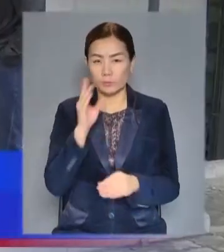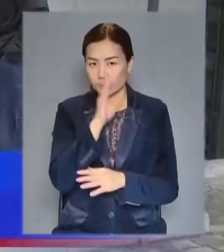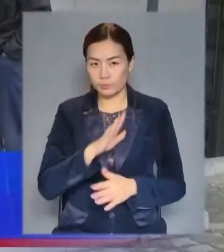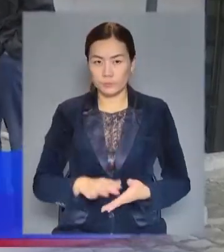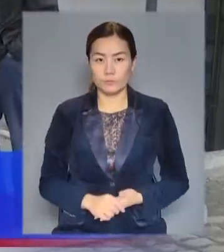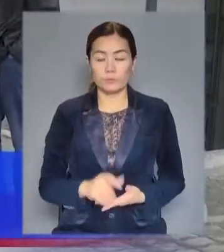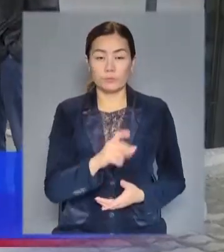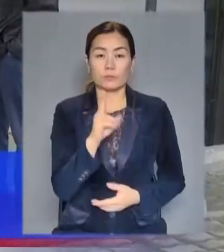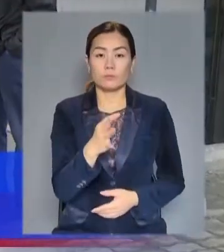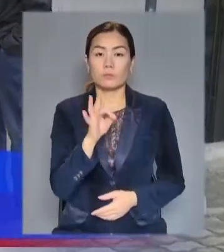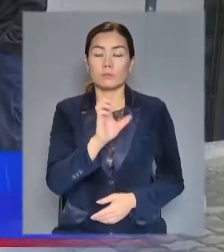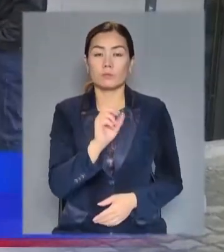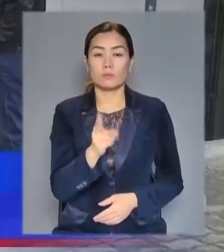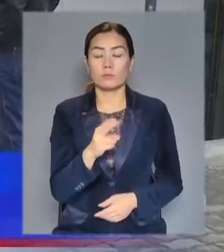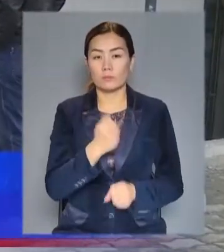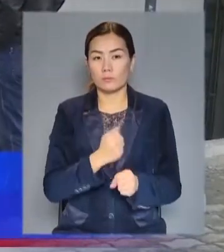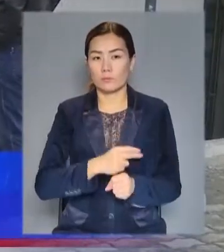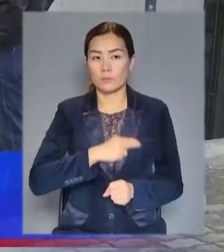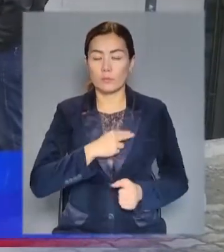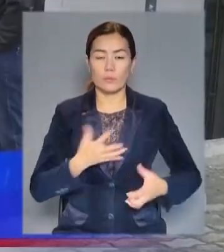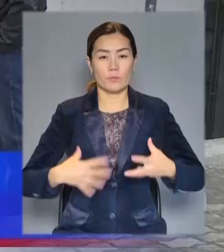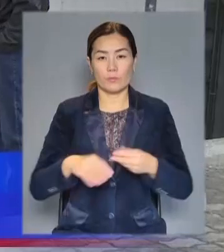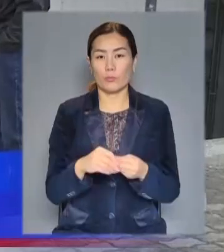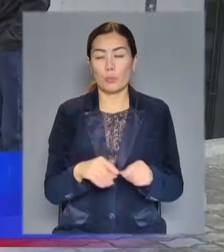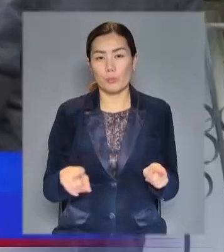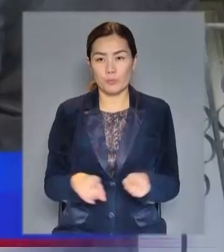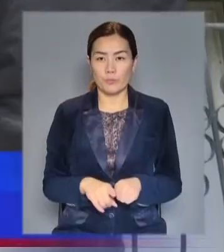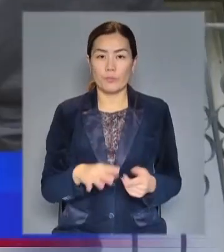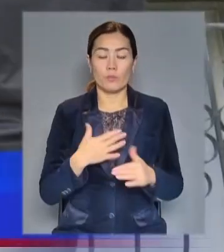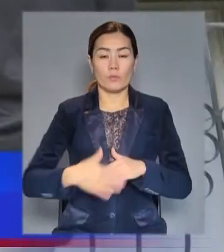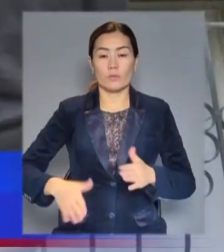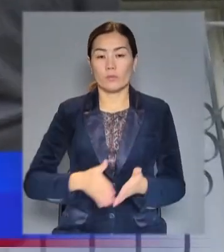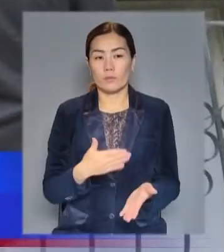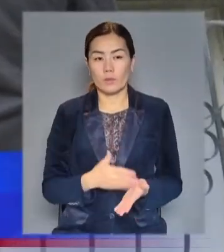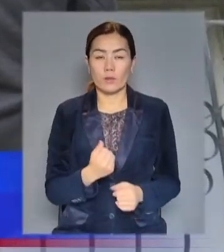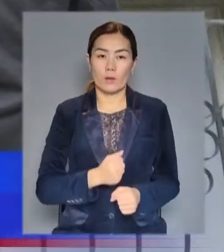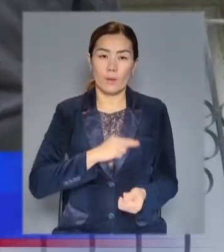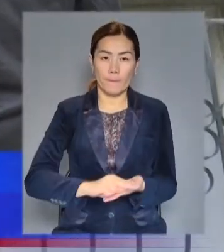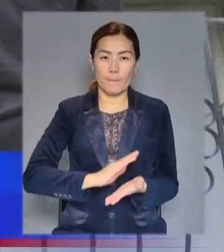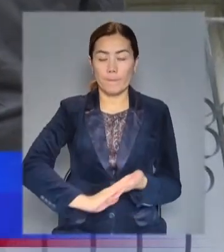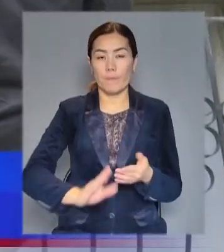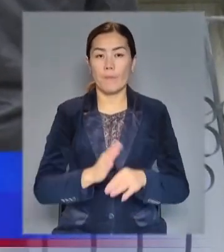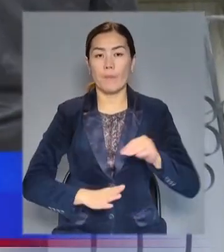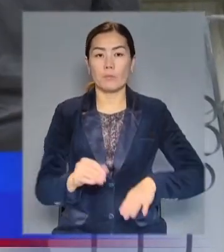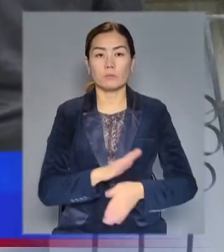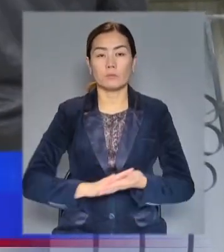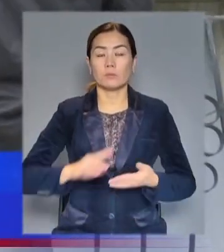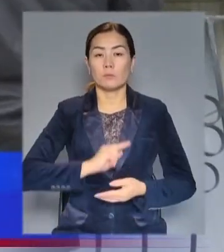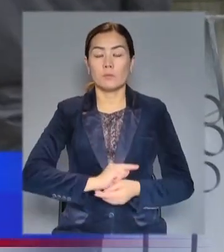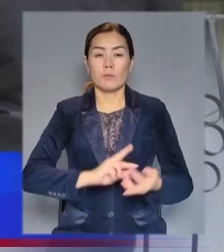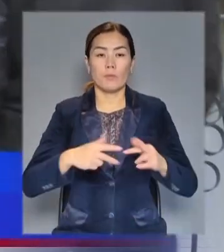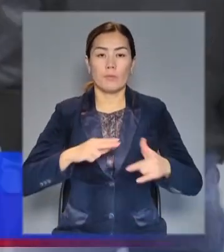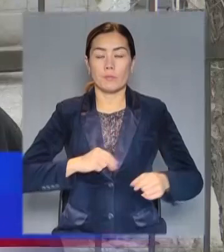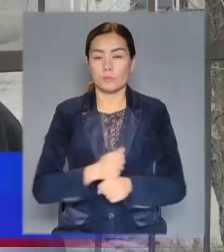үлгермейді. Тұрғындар пәтер иелері кооперативі жасайтын жұмыстың барлығын, яғни аула сыпыру, дәліз жуу, кәріз жүйесін тазалау, тіпті шатыр